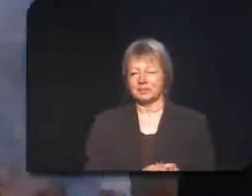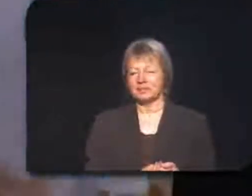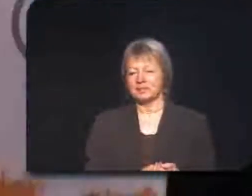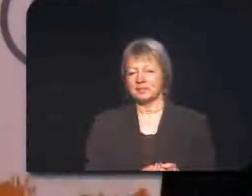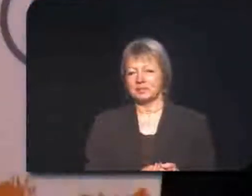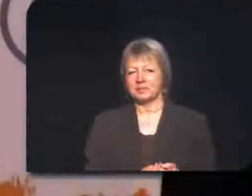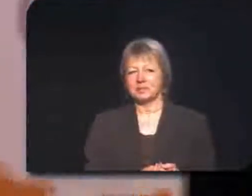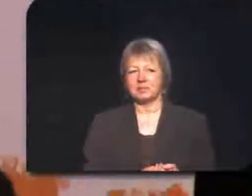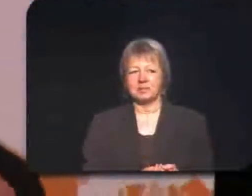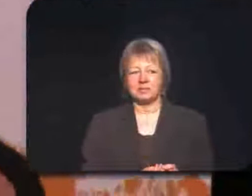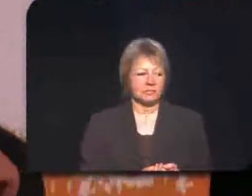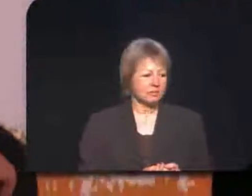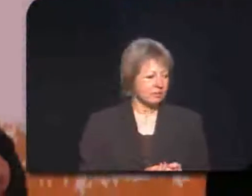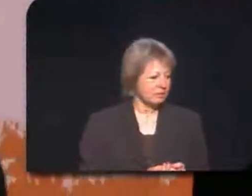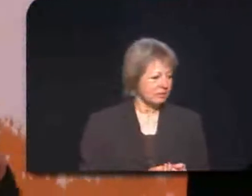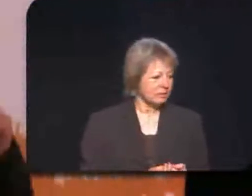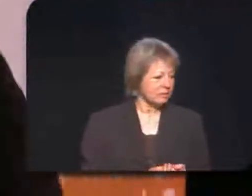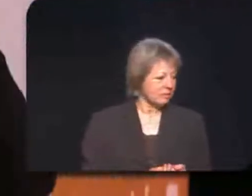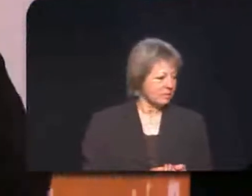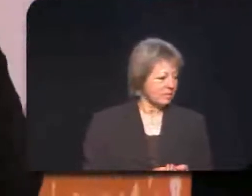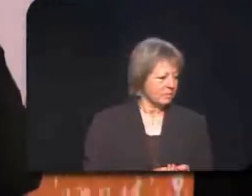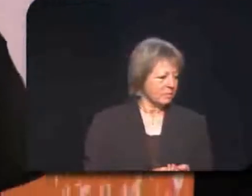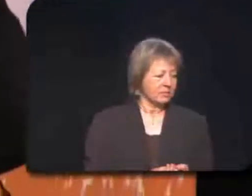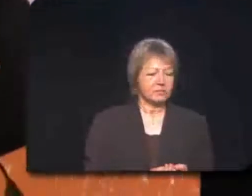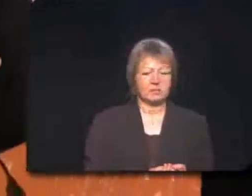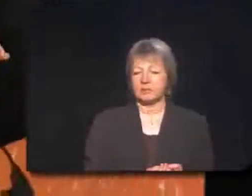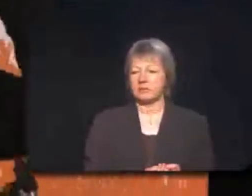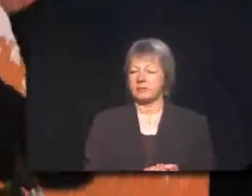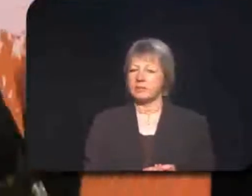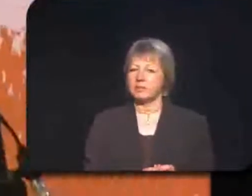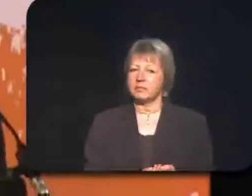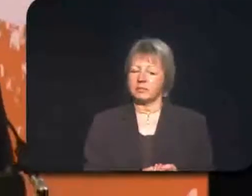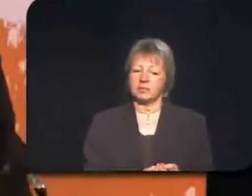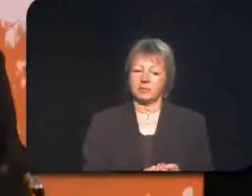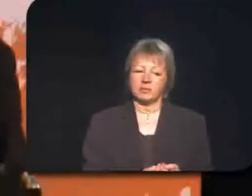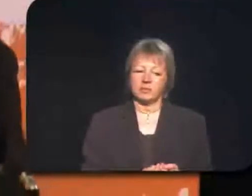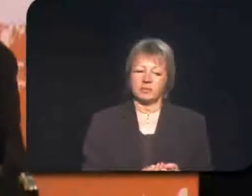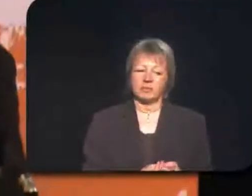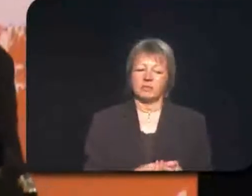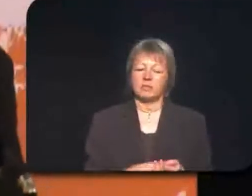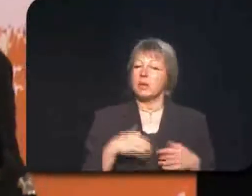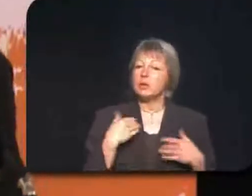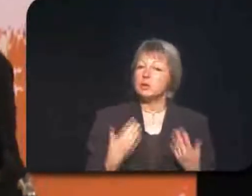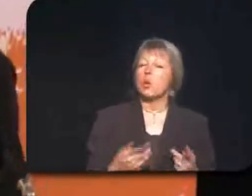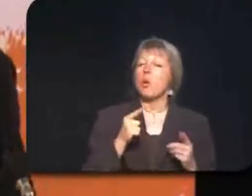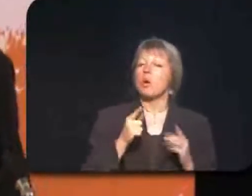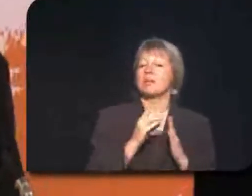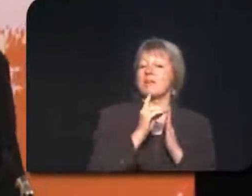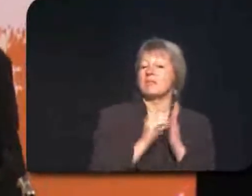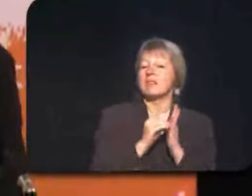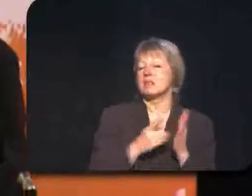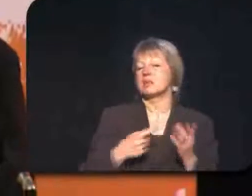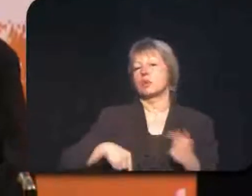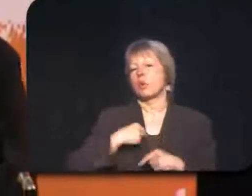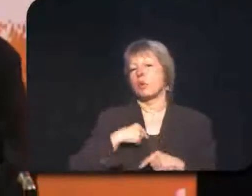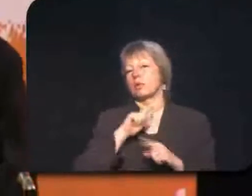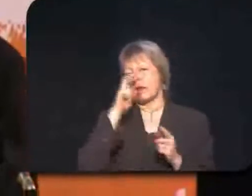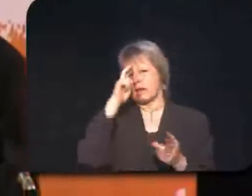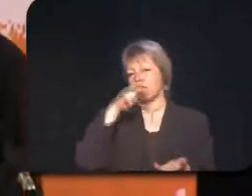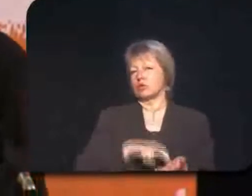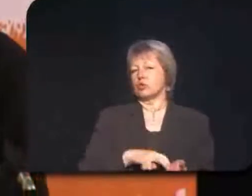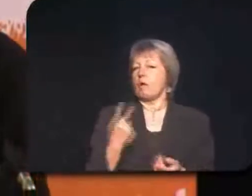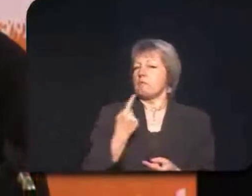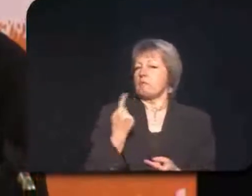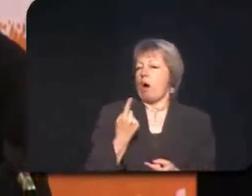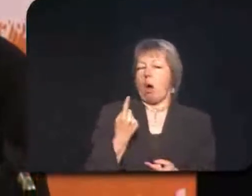das liegt natürlich daran dass wir uns dieser Definition von Liquid Feedback nicht anpassen und auch nicht sehen warum das nicht